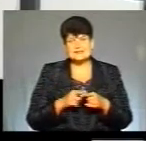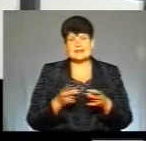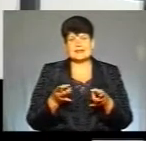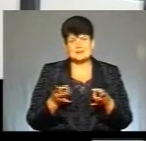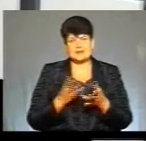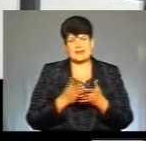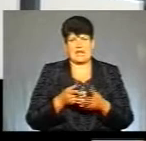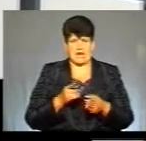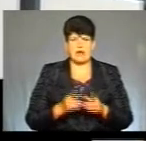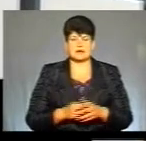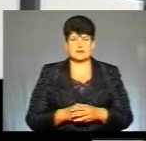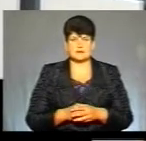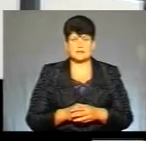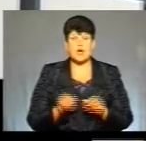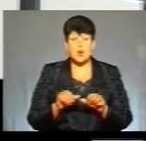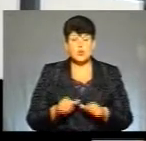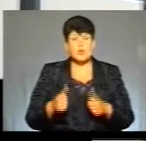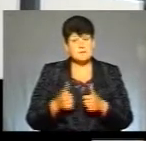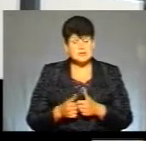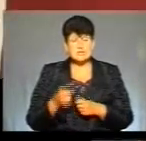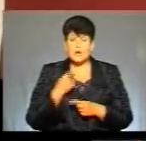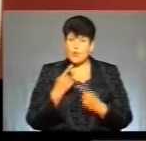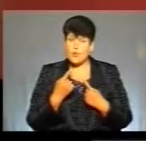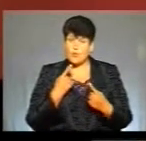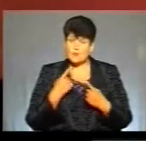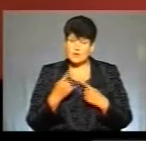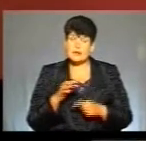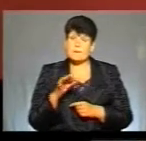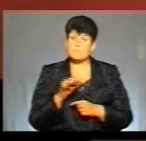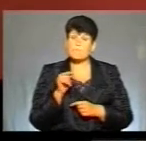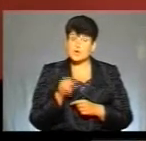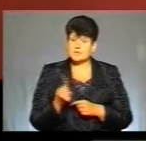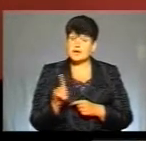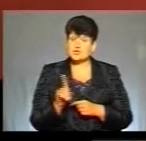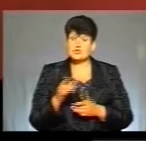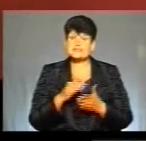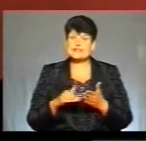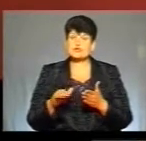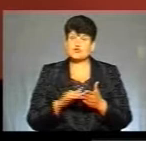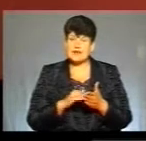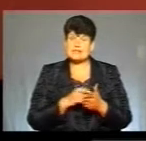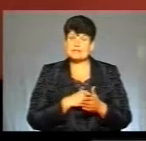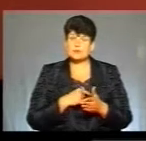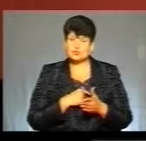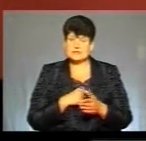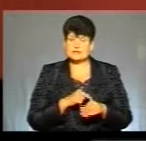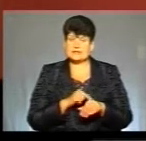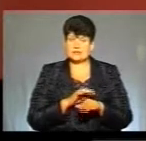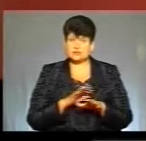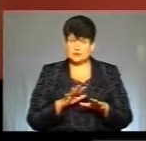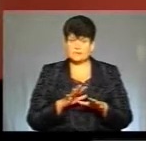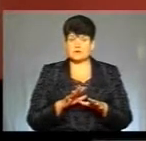власне, Венеційська комісія говорила про те, що скасування депутатського імунітету в країнах із